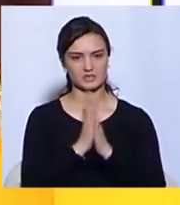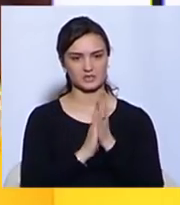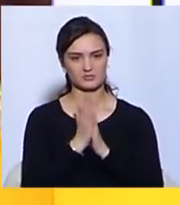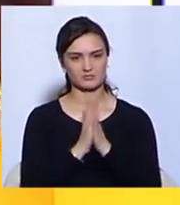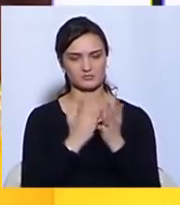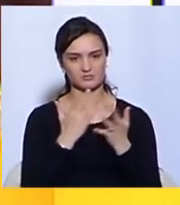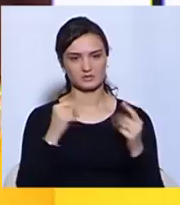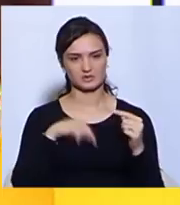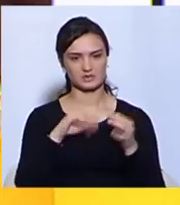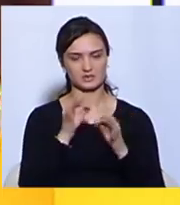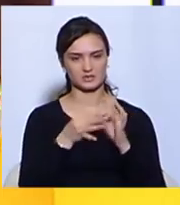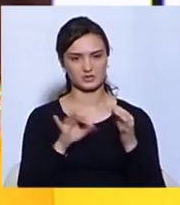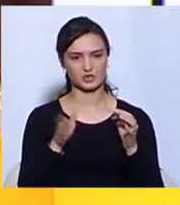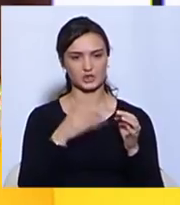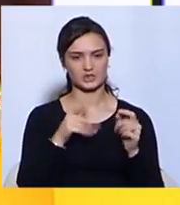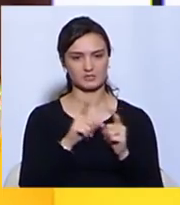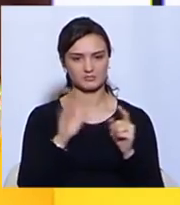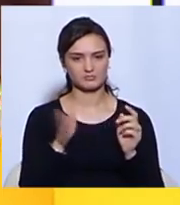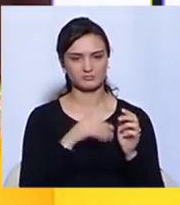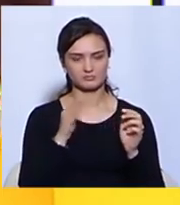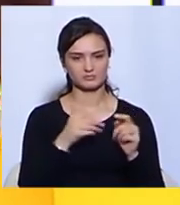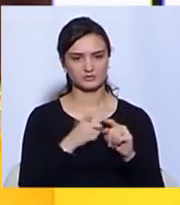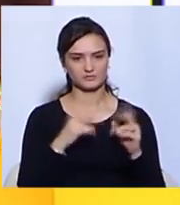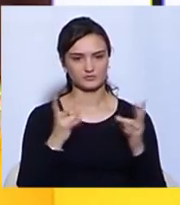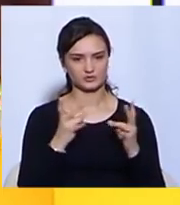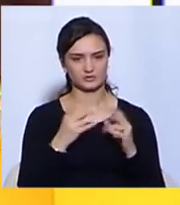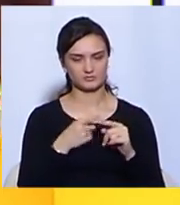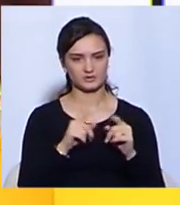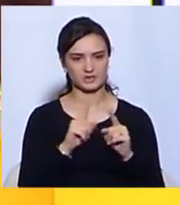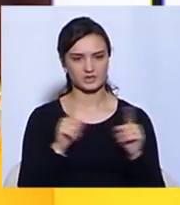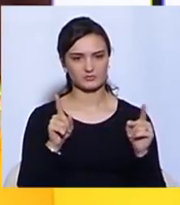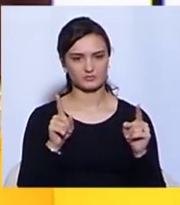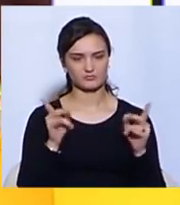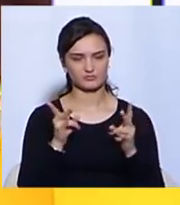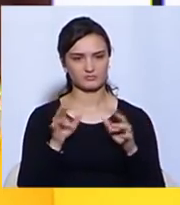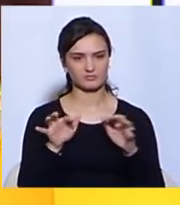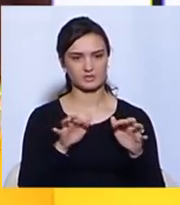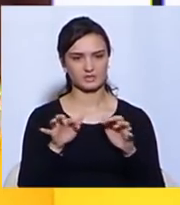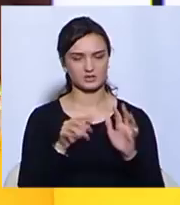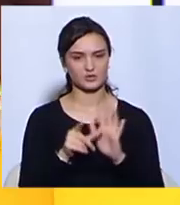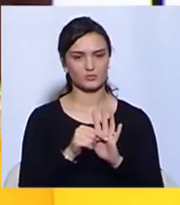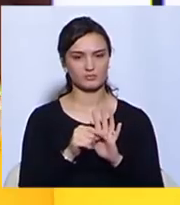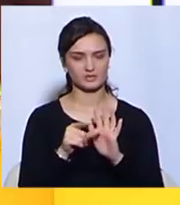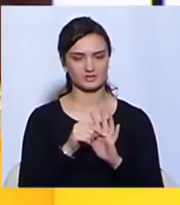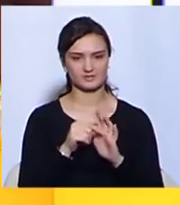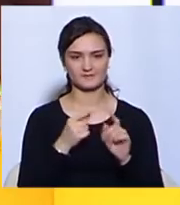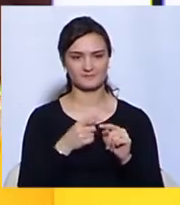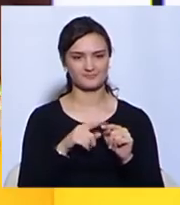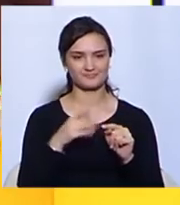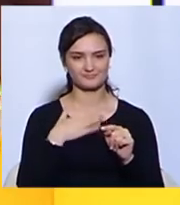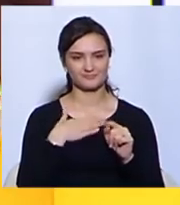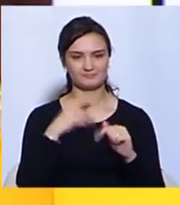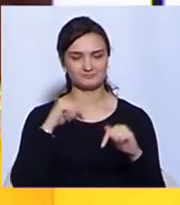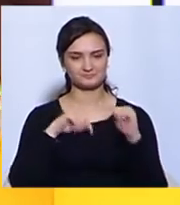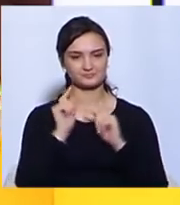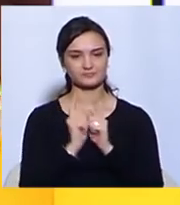ბოჭკო, რომელიც ნაწლავში როგორც ცოცხი ისე მოქმედებს და ძალიან გვჭირდება, განსაკუთრებით მაწონთან ერთად კომბინაციაში, იმიტომ რომ ეს ჩვენს